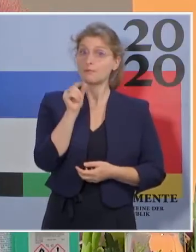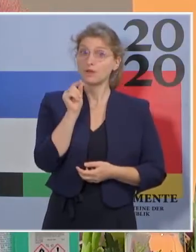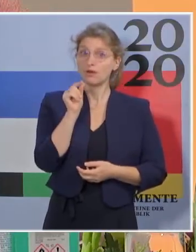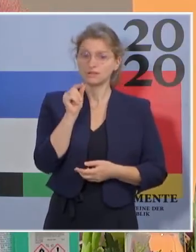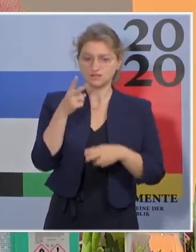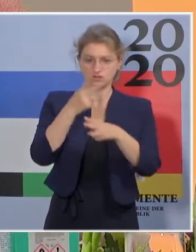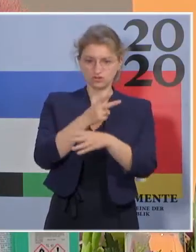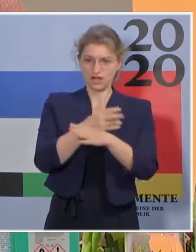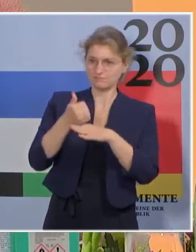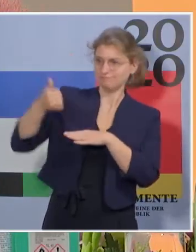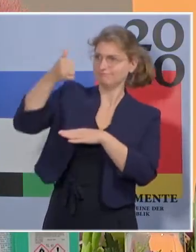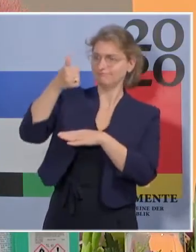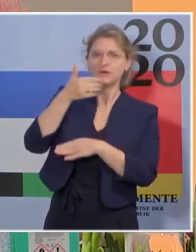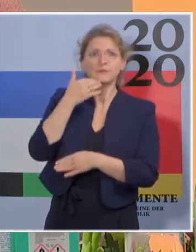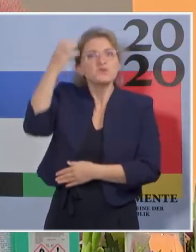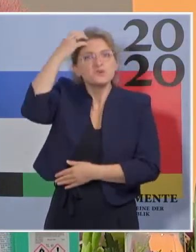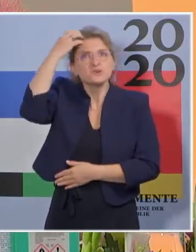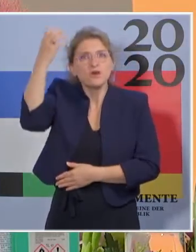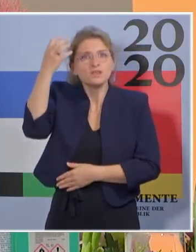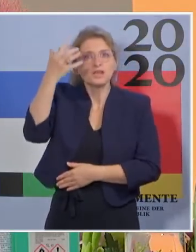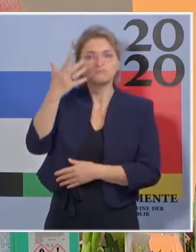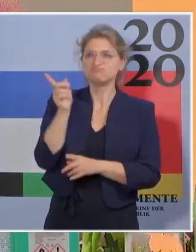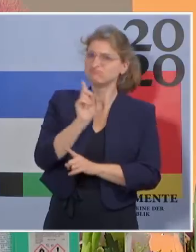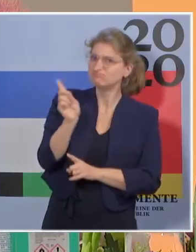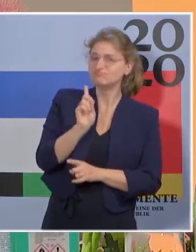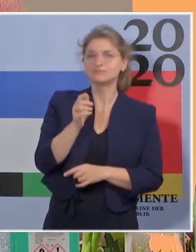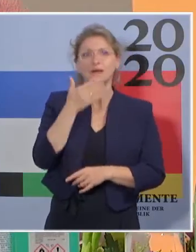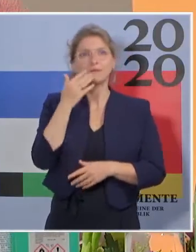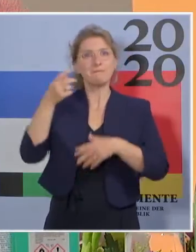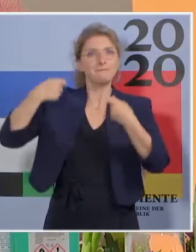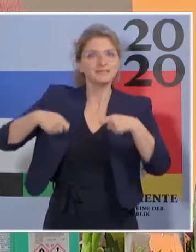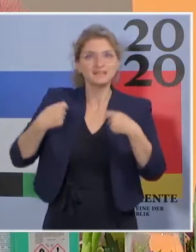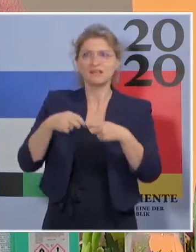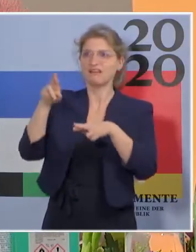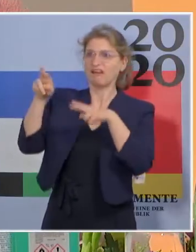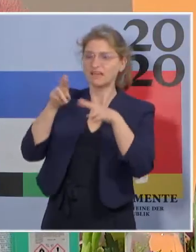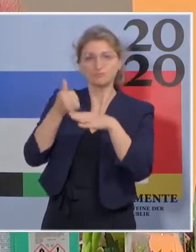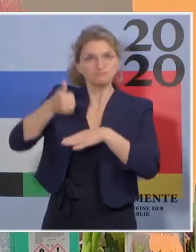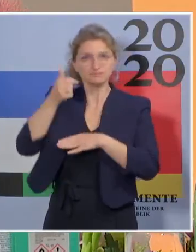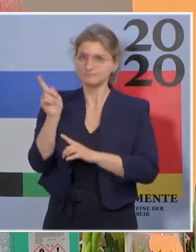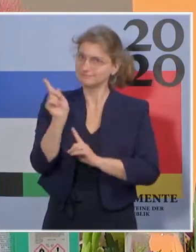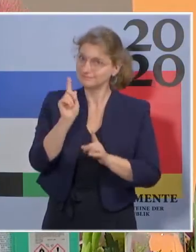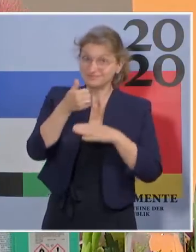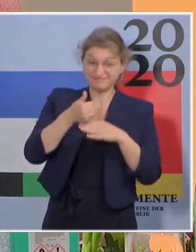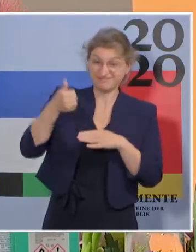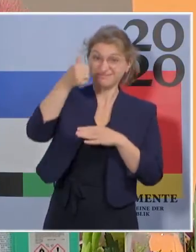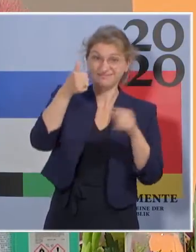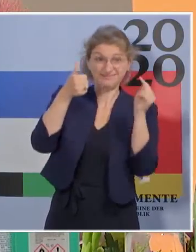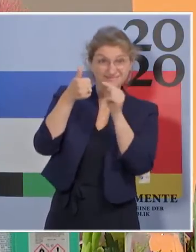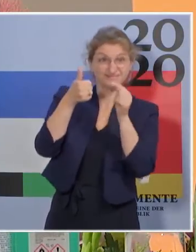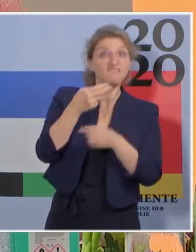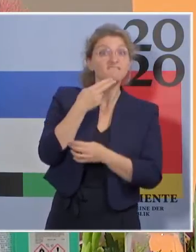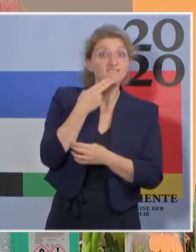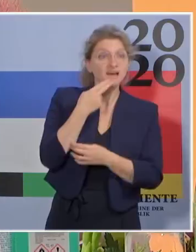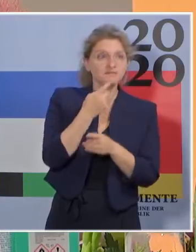kein Monarch. Der Souverän unseres Staates ist kein Präsident und keine Regierung, sondern der Souverän unseres Staates, das